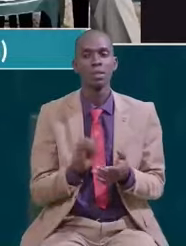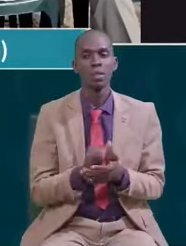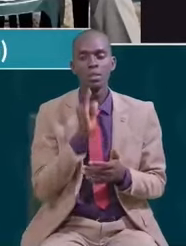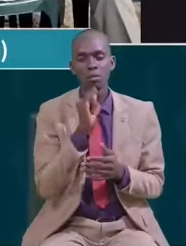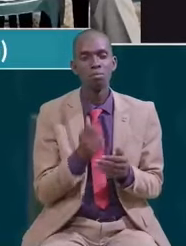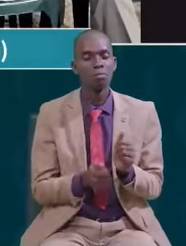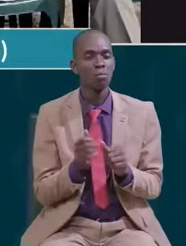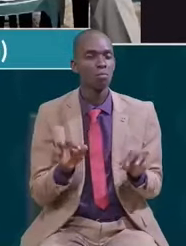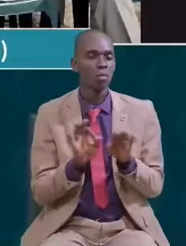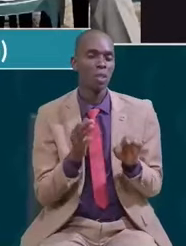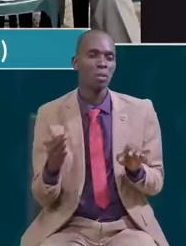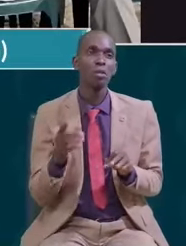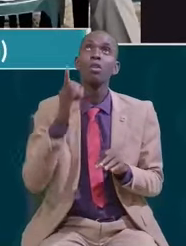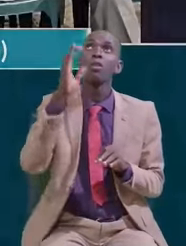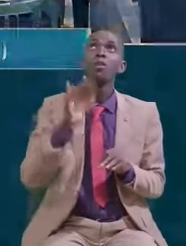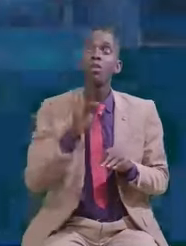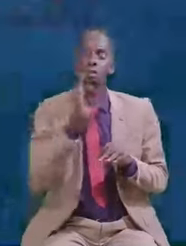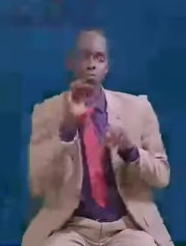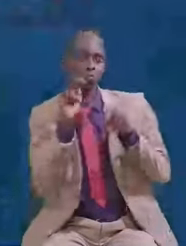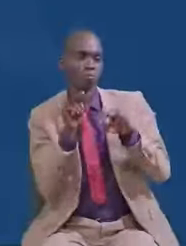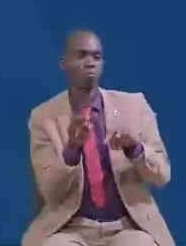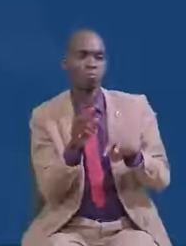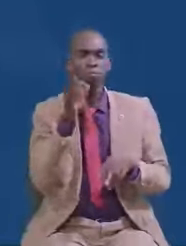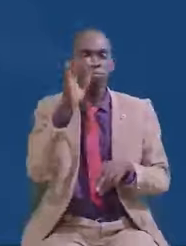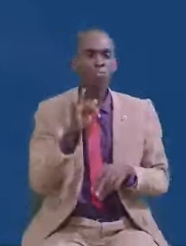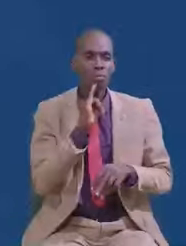Dieu regarde, Dieu cherche.